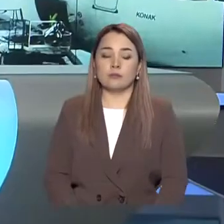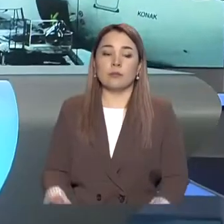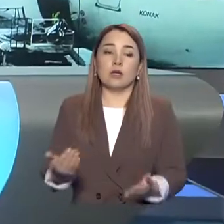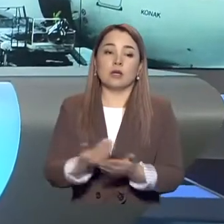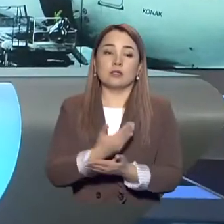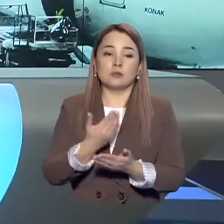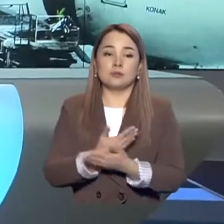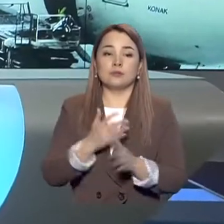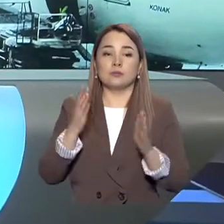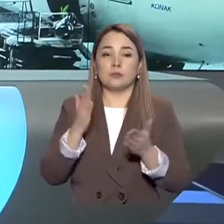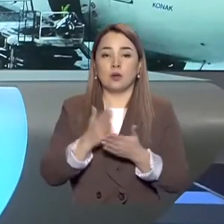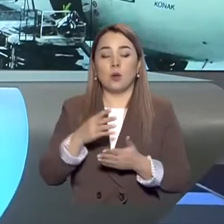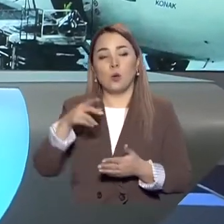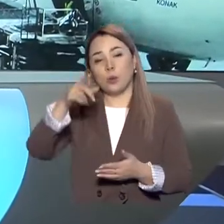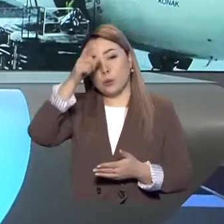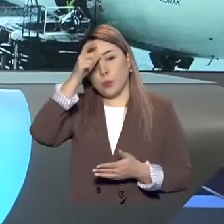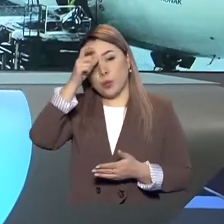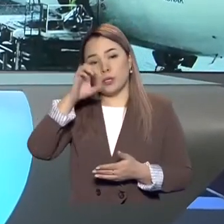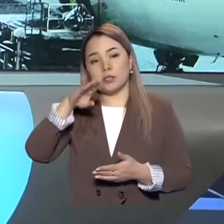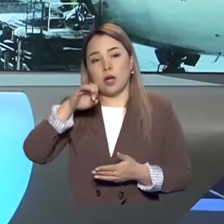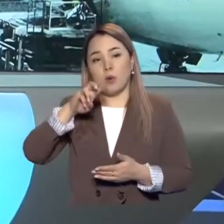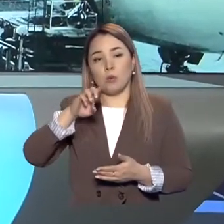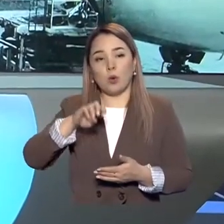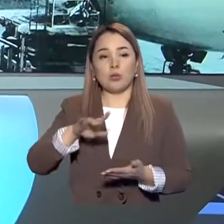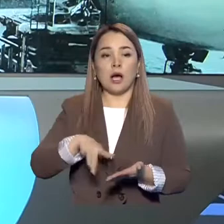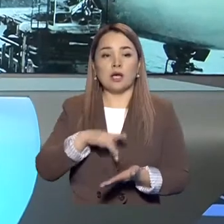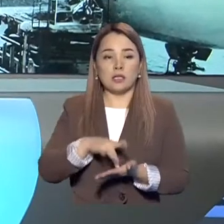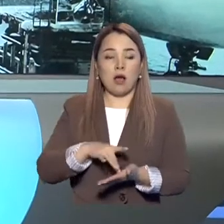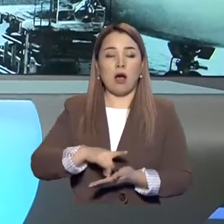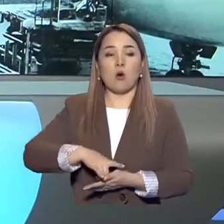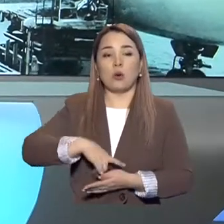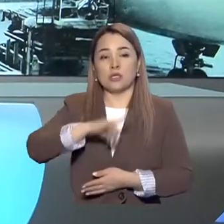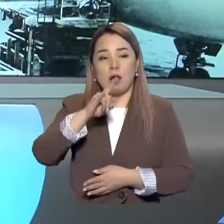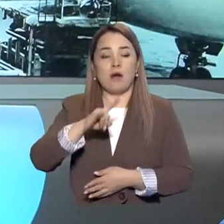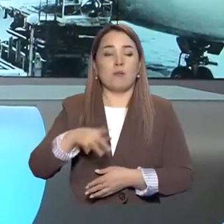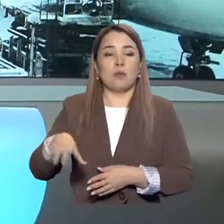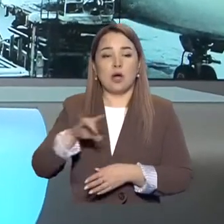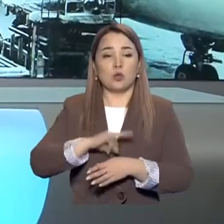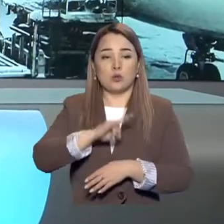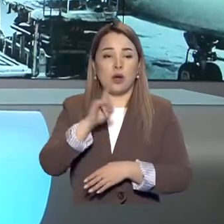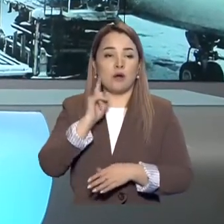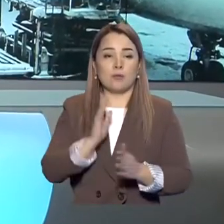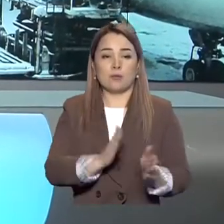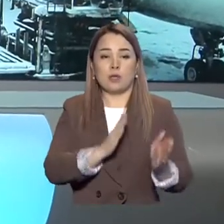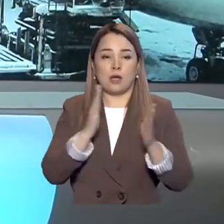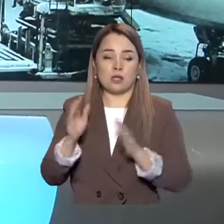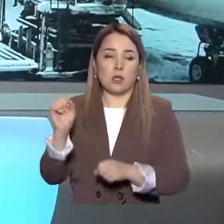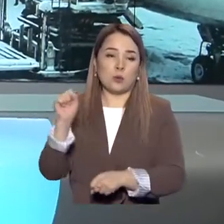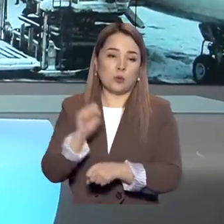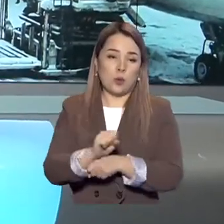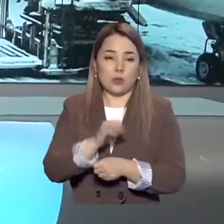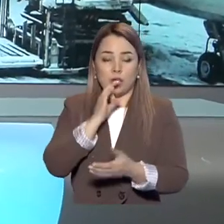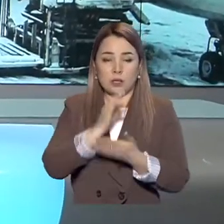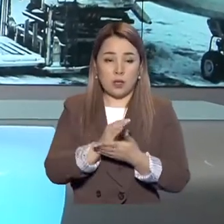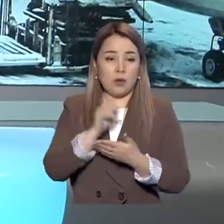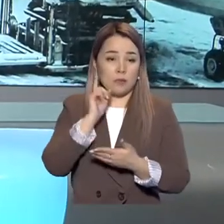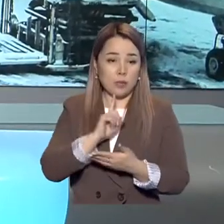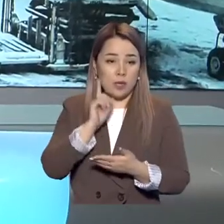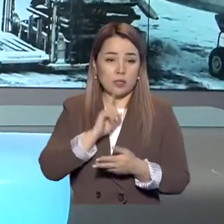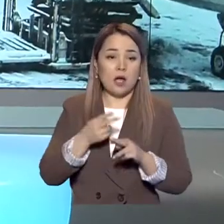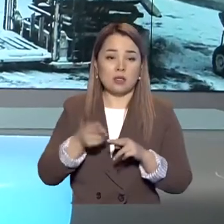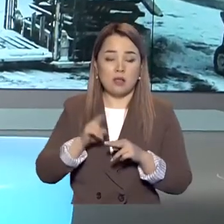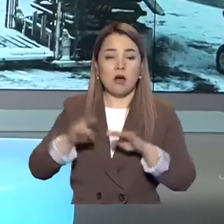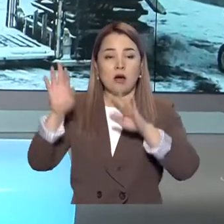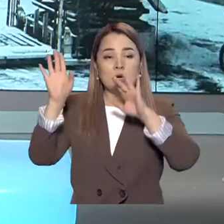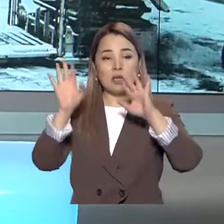Жақыннан тағы бір жаңалық. Түркияның Ыстамбұл қаласындағы әуежайда барлық ұшақтардың рейсі уақытша тоқтатылды. Бұған шаһарға